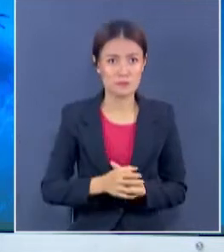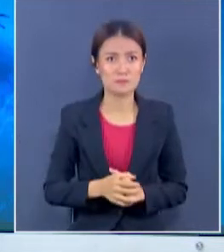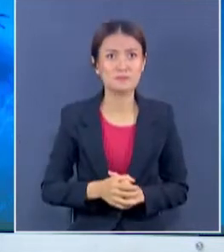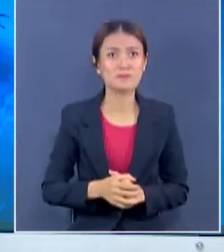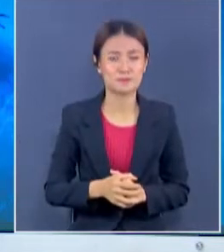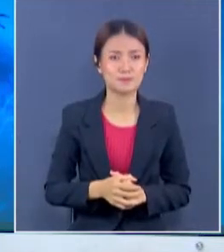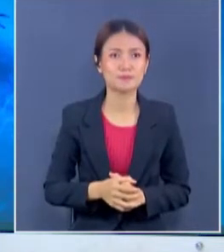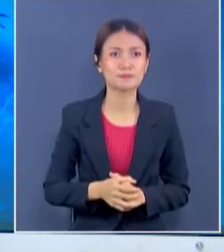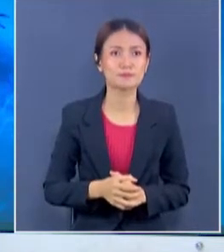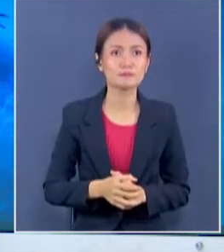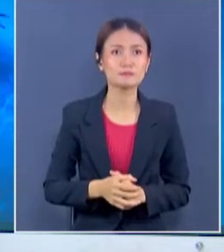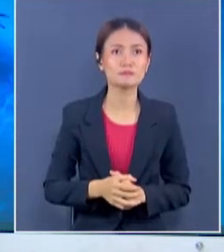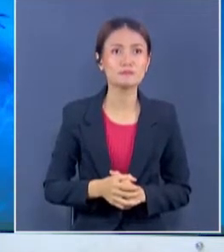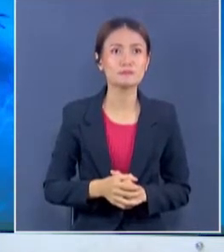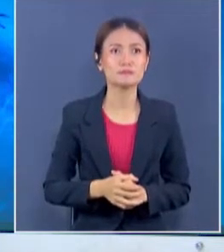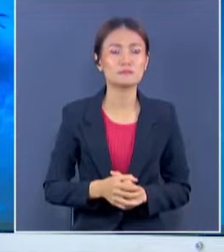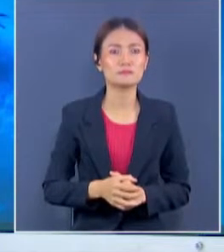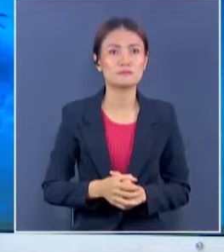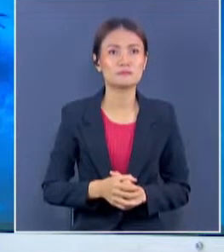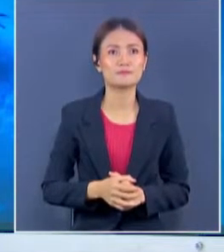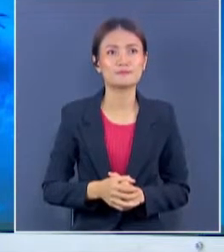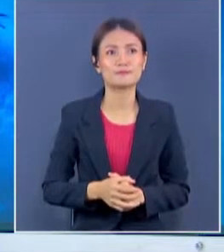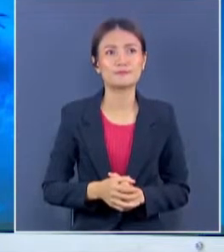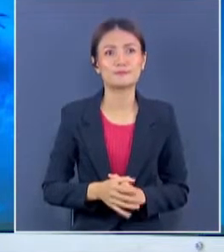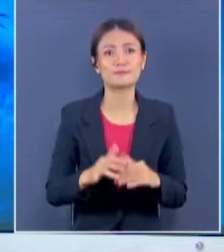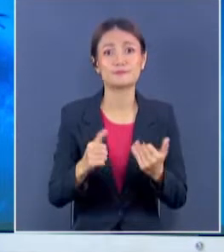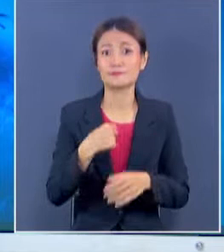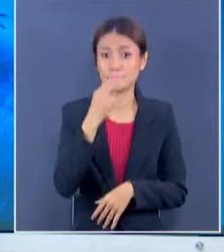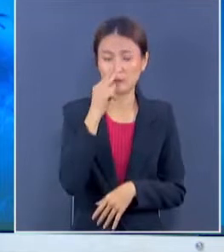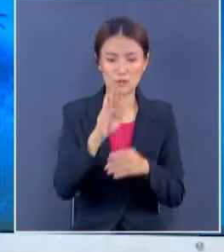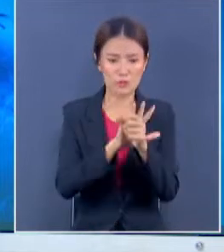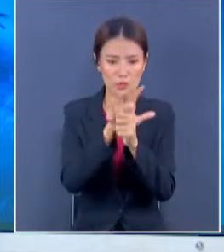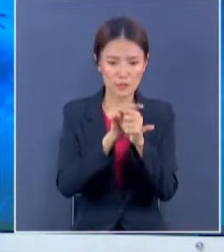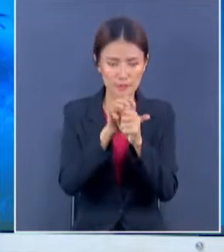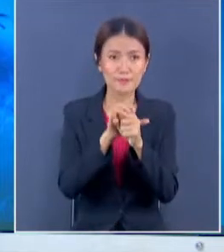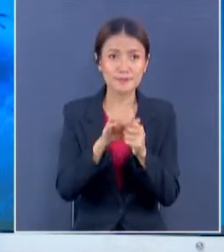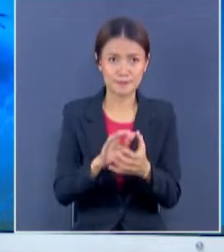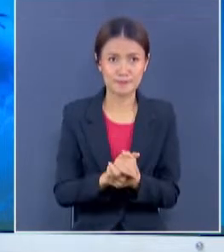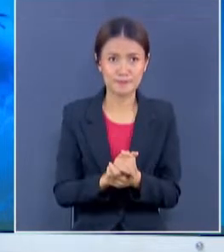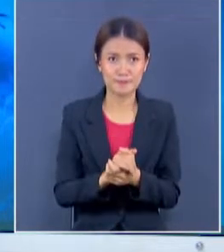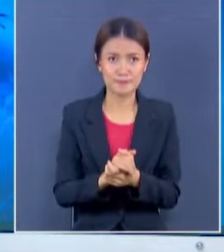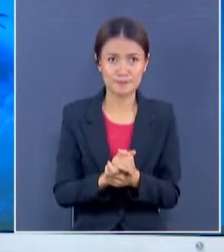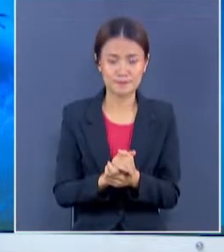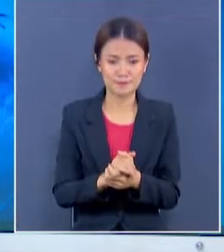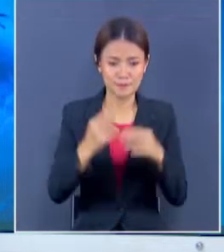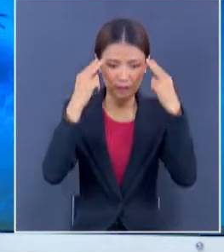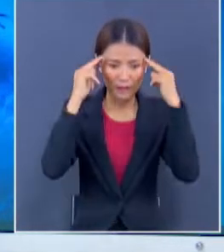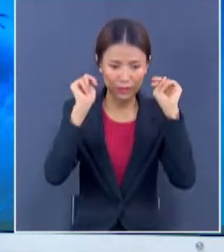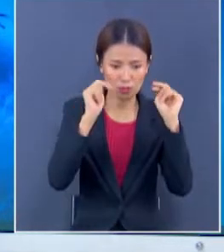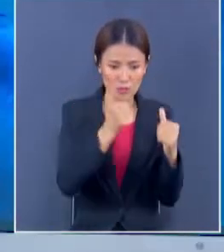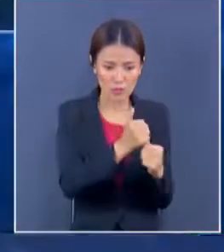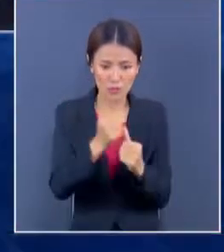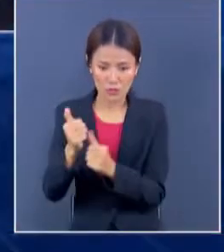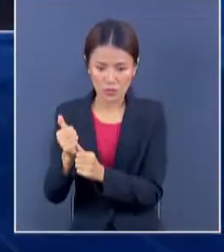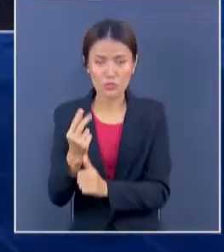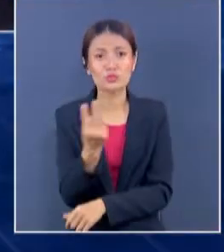คุณผู้ชมครับขยับมาดูเรื่องของโควิด19สถานการณ์โควิด19ครับ2รองนายกติดโควิดเป็น